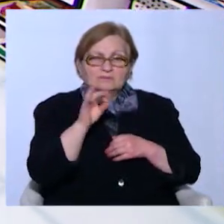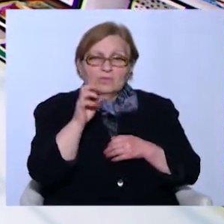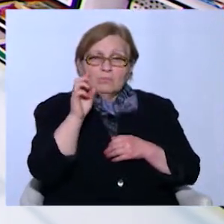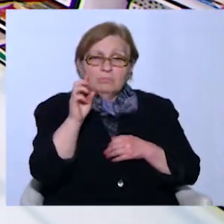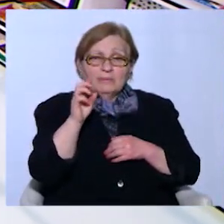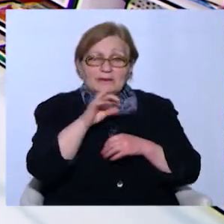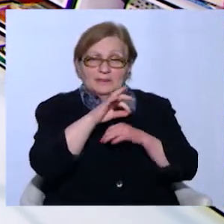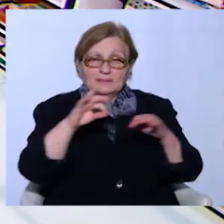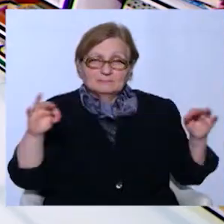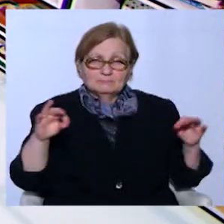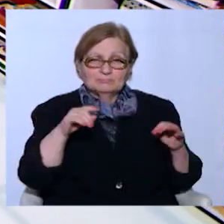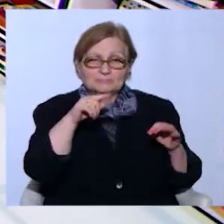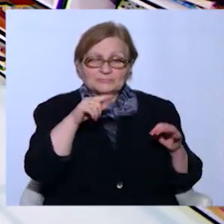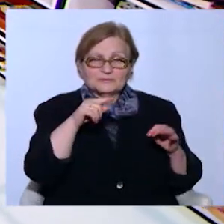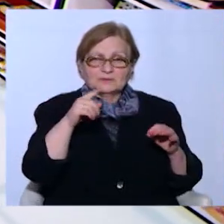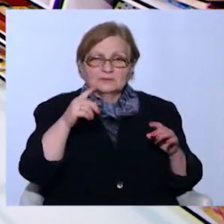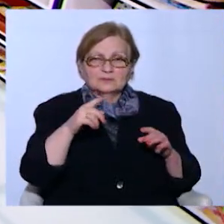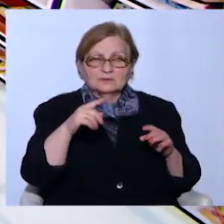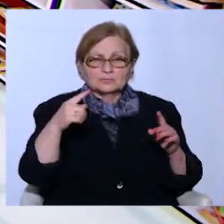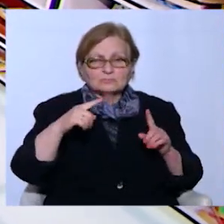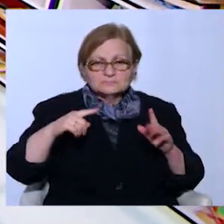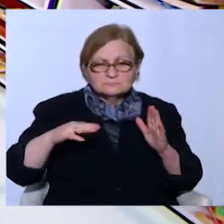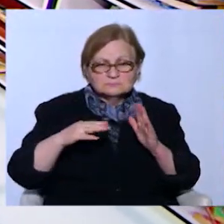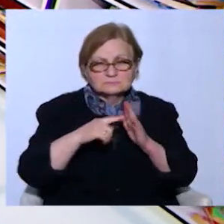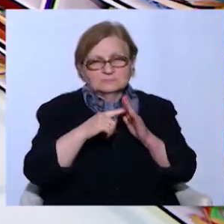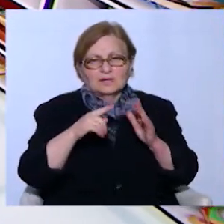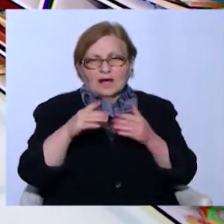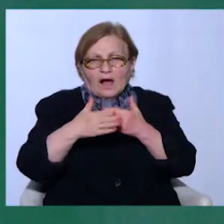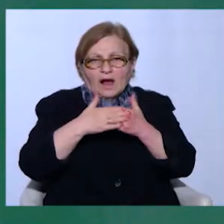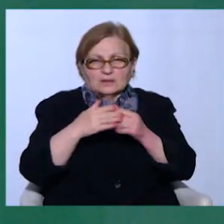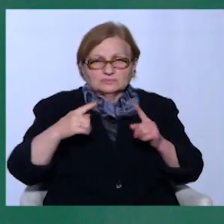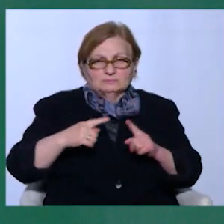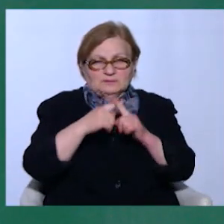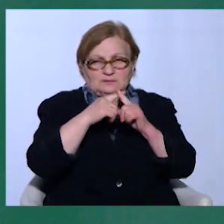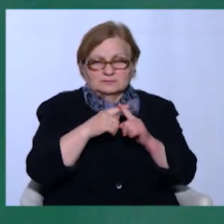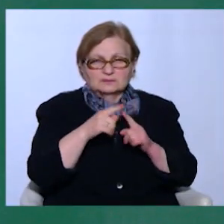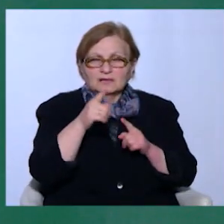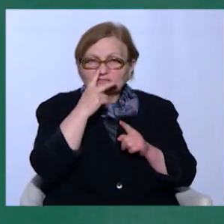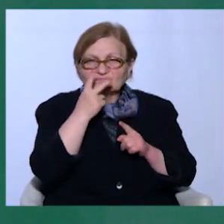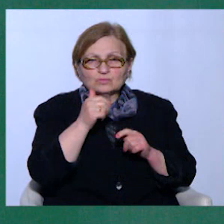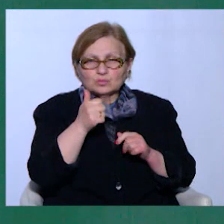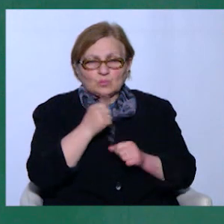ეს წრფე ეხებოდეს მოცემულ კვადრატულ ფუნქციას. ეს ხერხდება ასე: